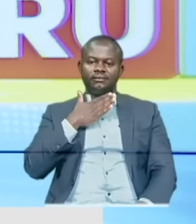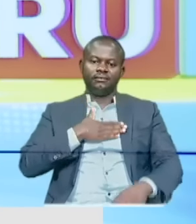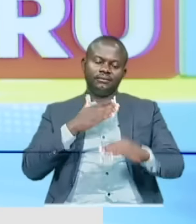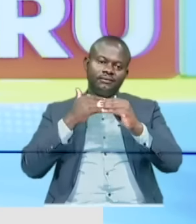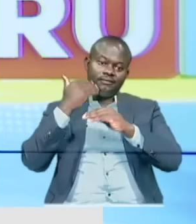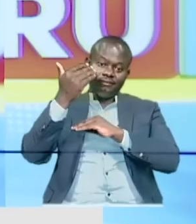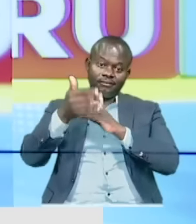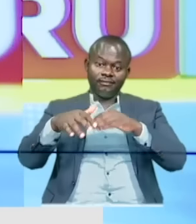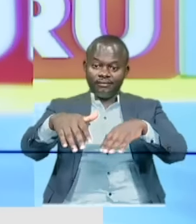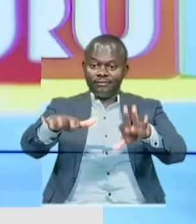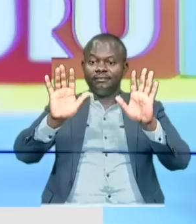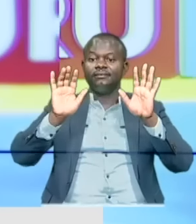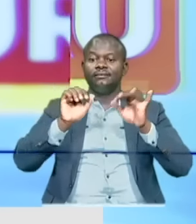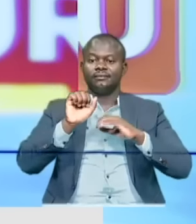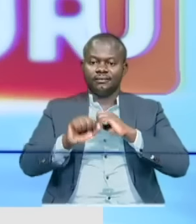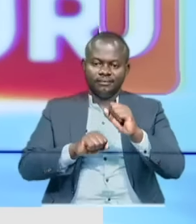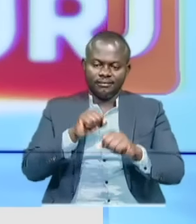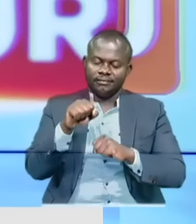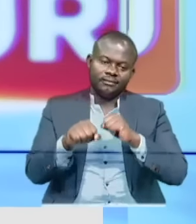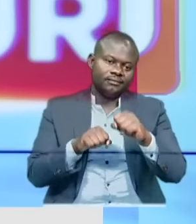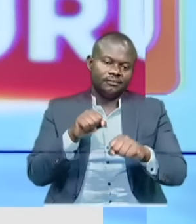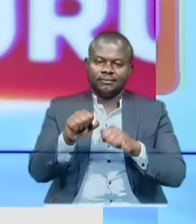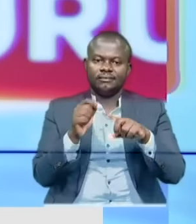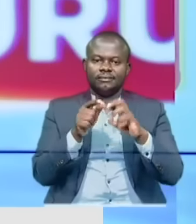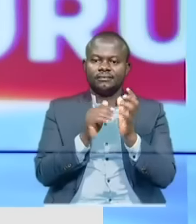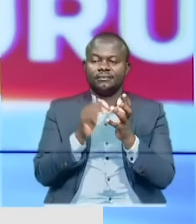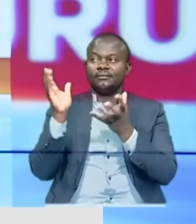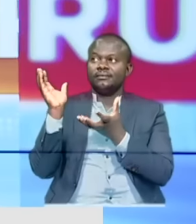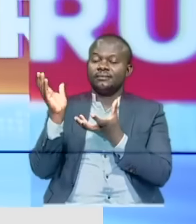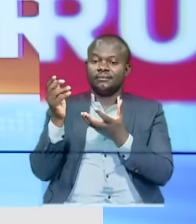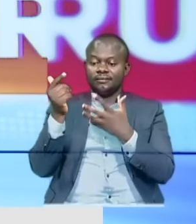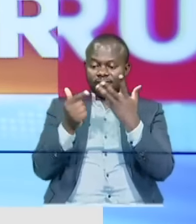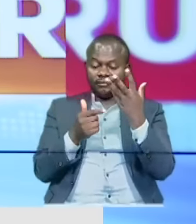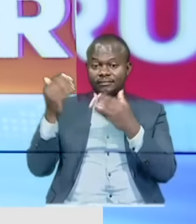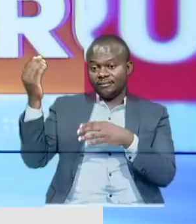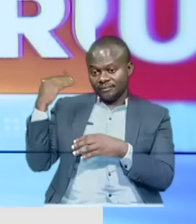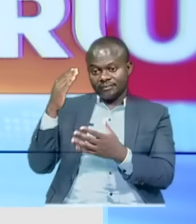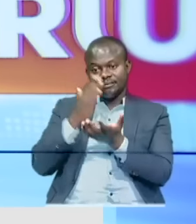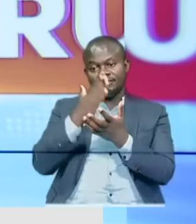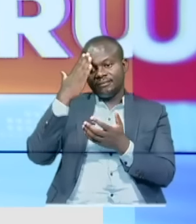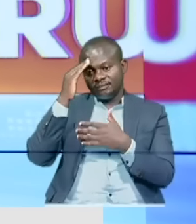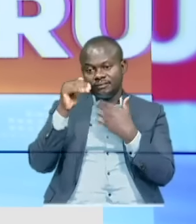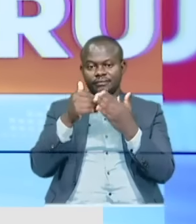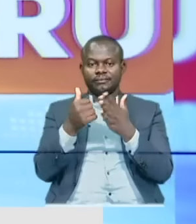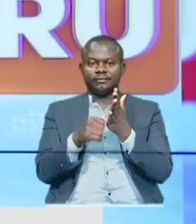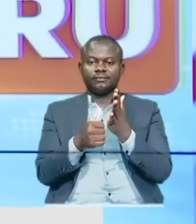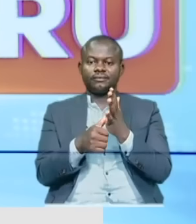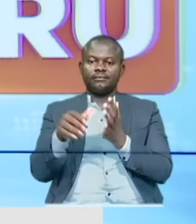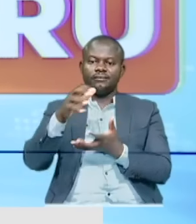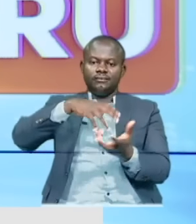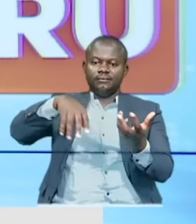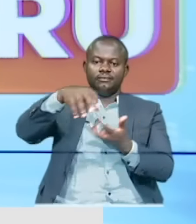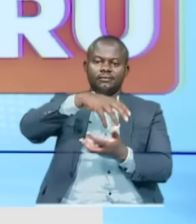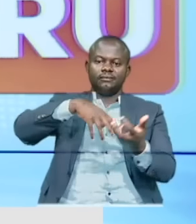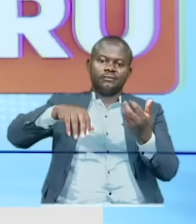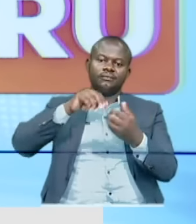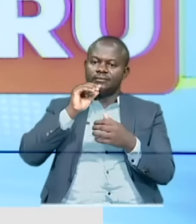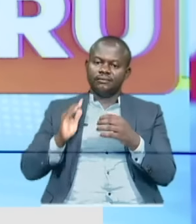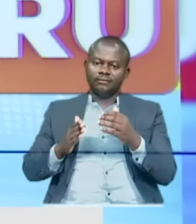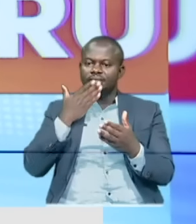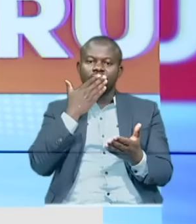y'uko bakomorewe none kujya batwara abagenzi ndetse n'imizigo kuri iryo soko. Mbere byari byarahagaze kubera ikibazo cy'akavuyo no kutitwara